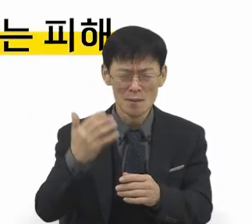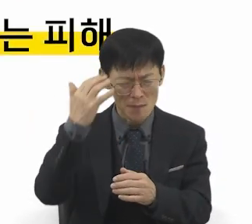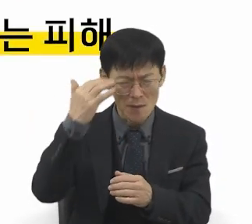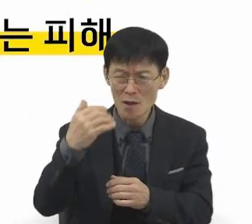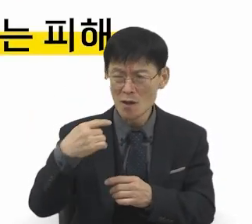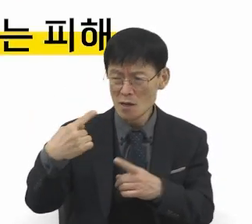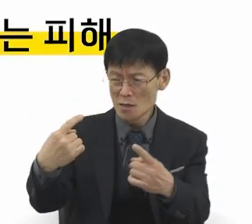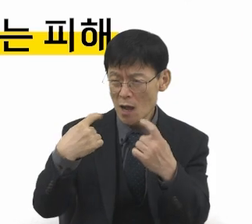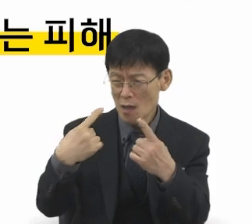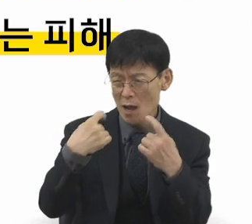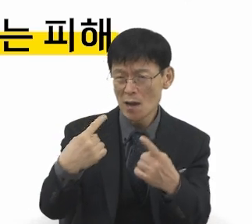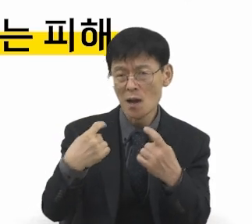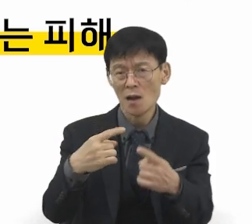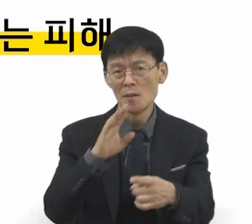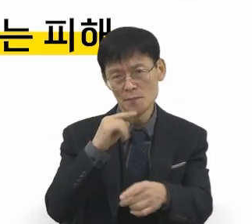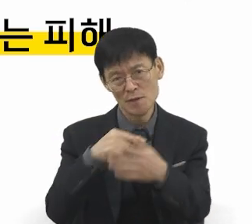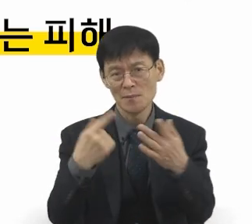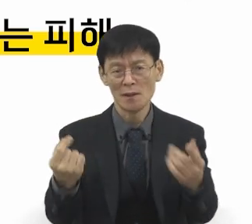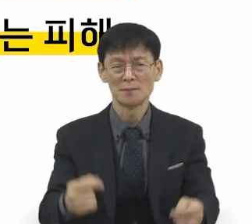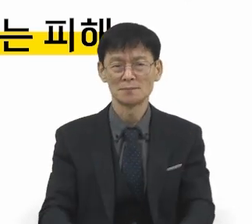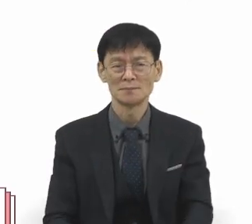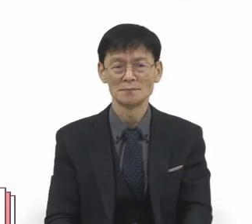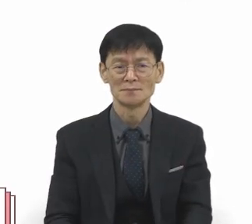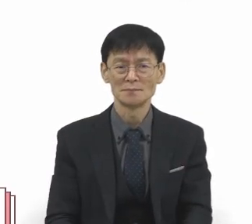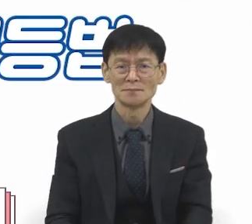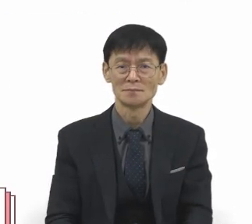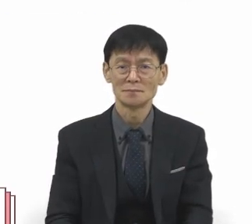추가로 겪게 되는 피해를 말합니다.